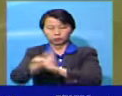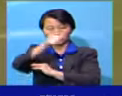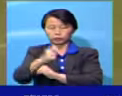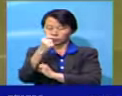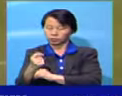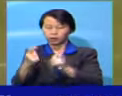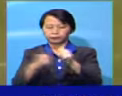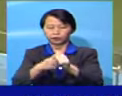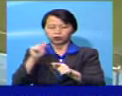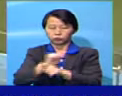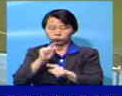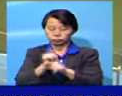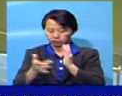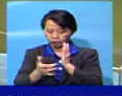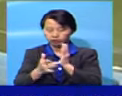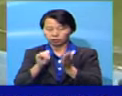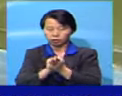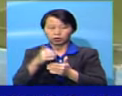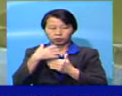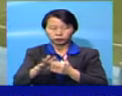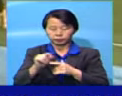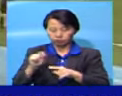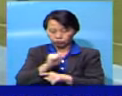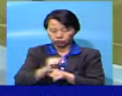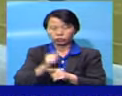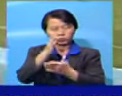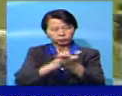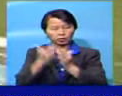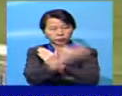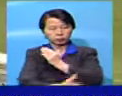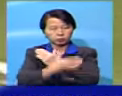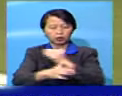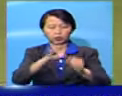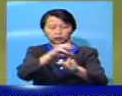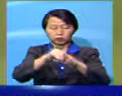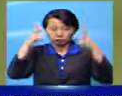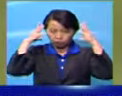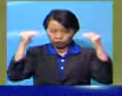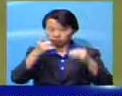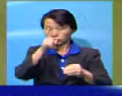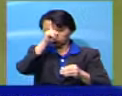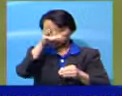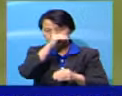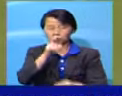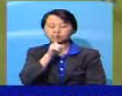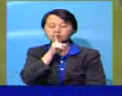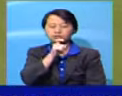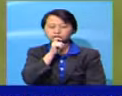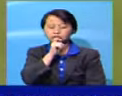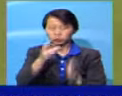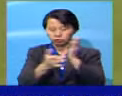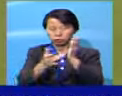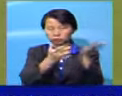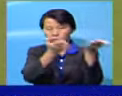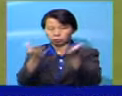Tenggara pertama menggunakan teknologi tersebut selepas diguna pakai beberapa negara termasuk Belanda Jerman dan Qatar teknologi itu